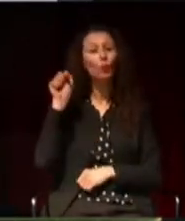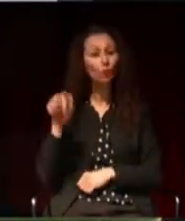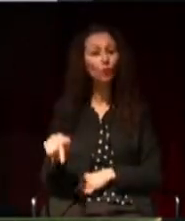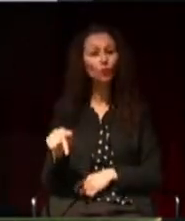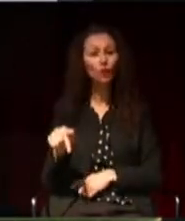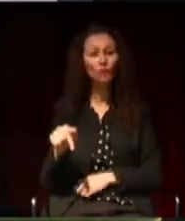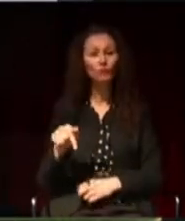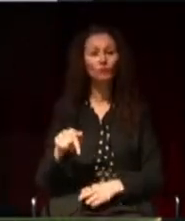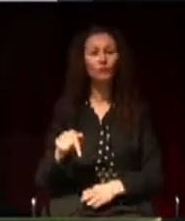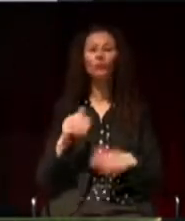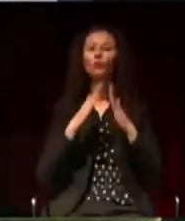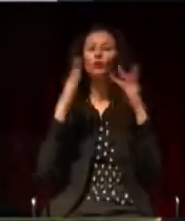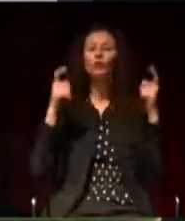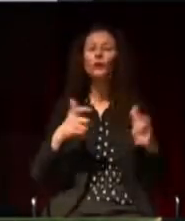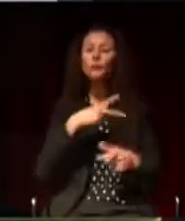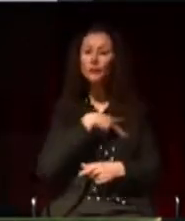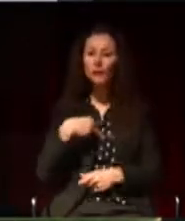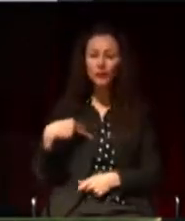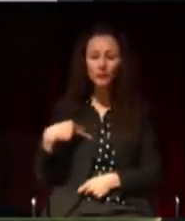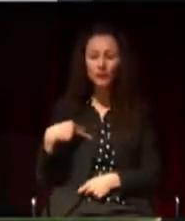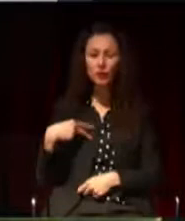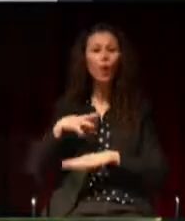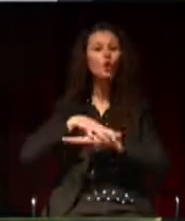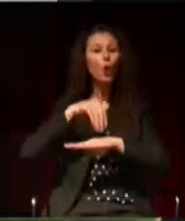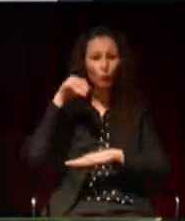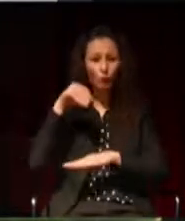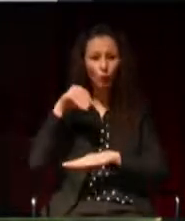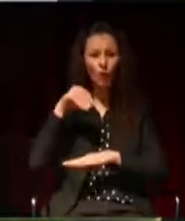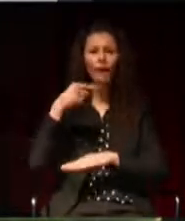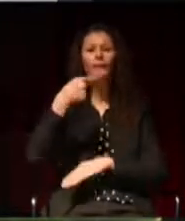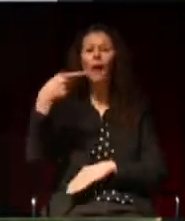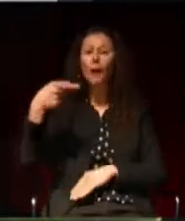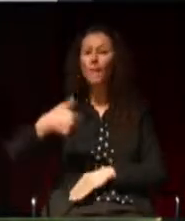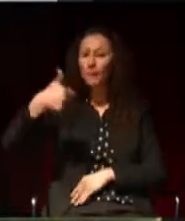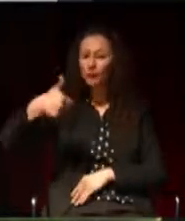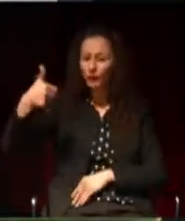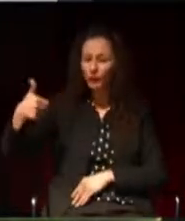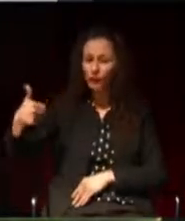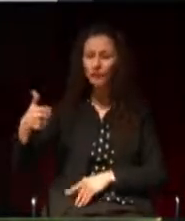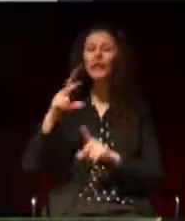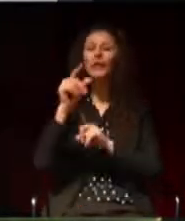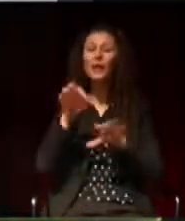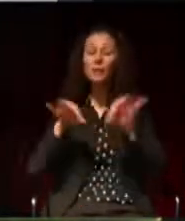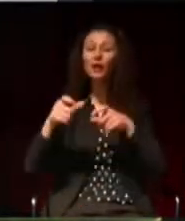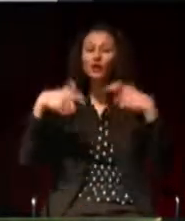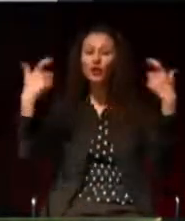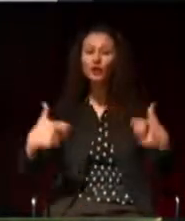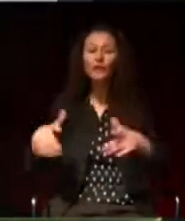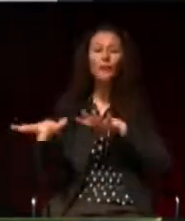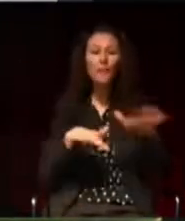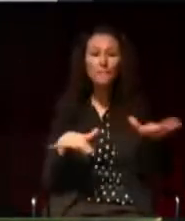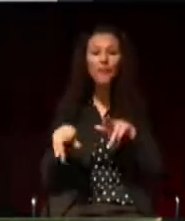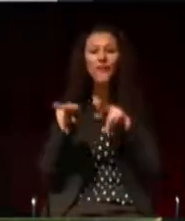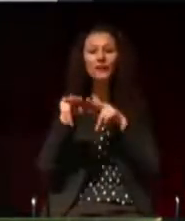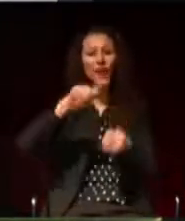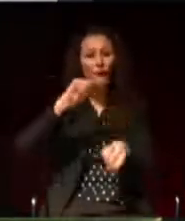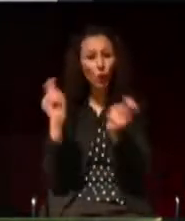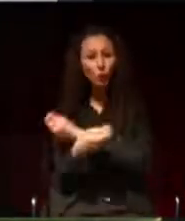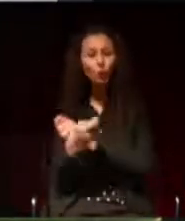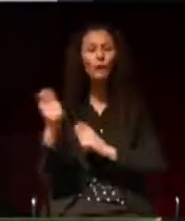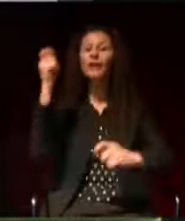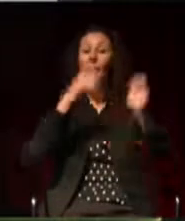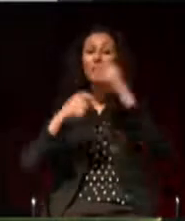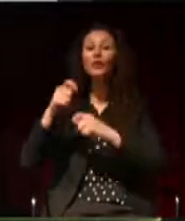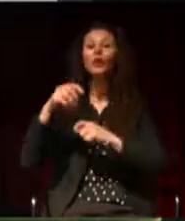Burada Büyükşehir Belediye'miz komisyonları, daire başkanlıklarımız, imar şehircilik, deprem, kentsel dönüşüm,